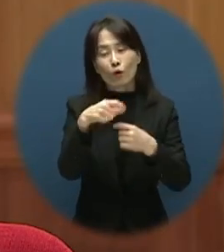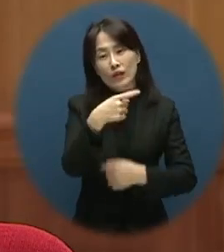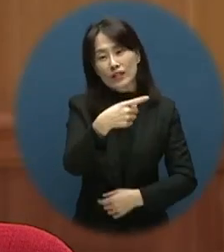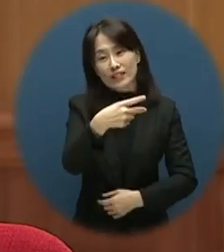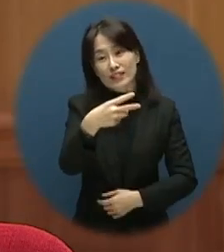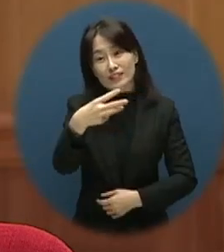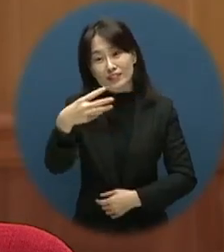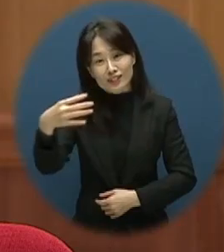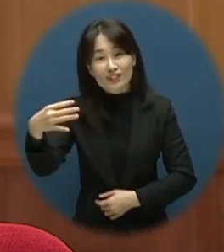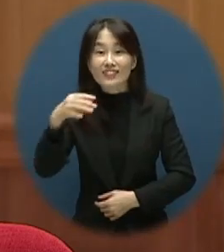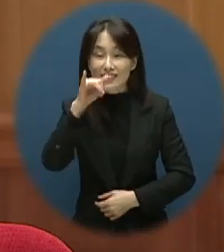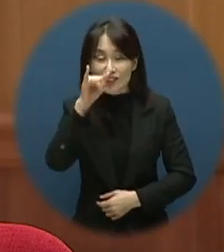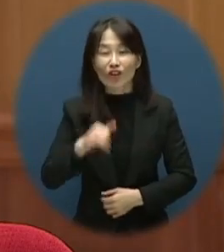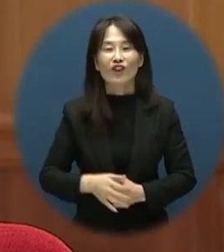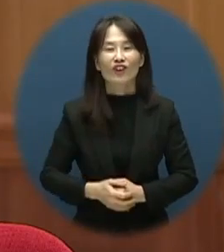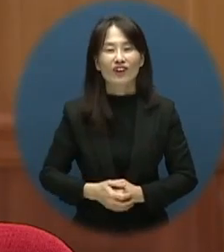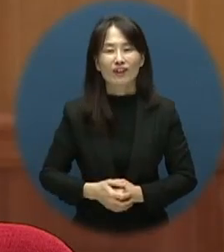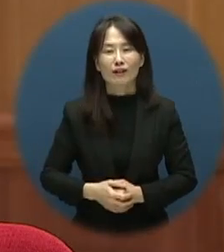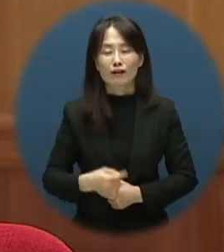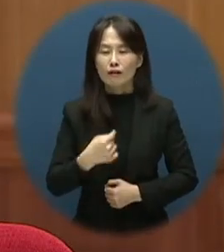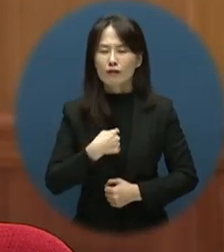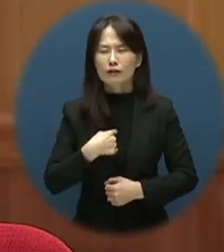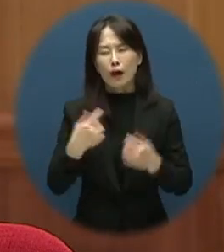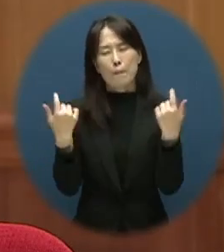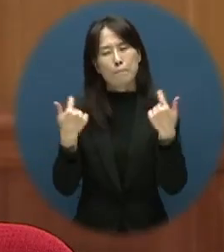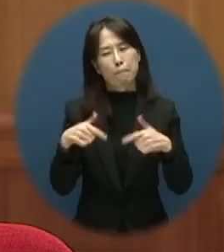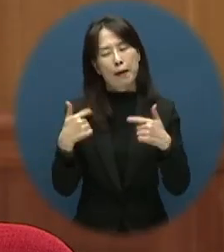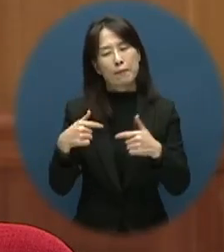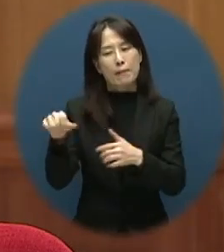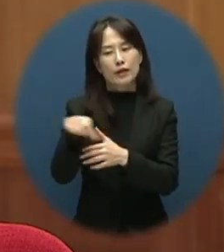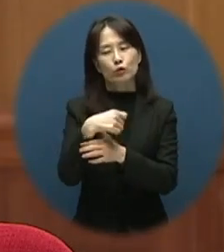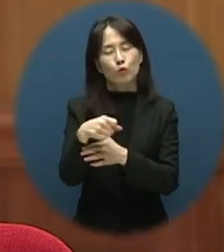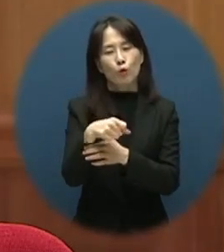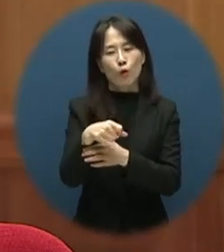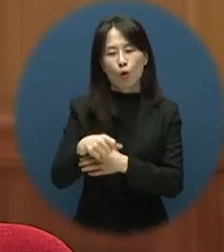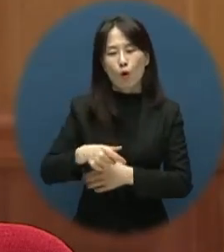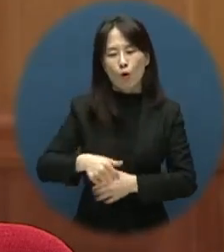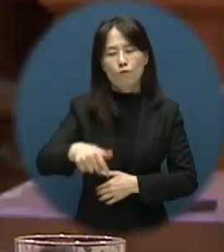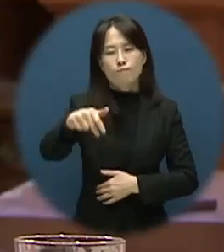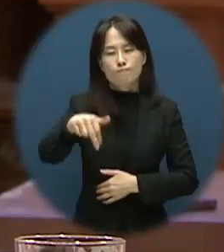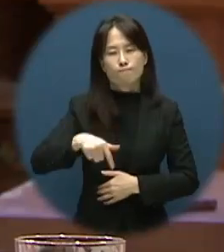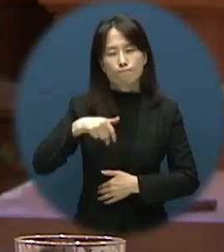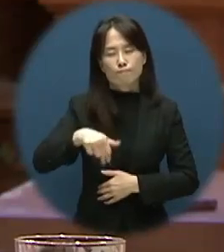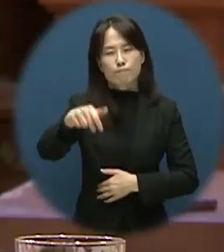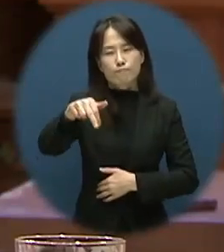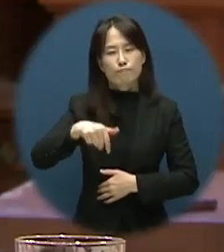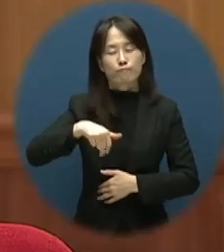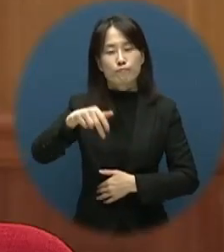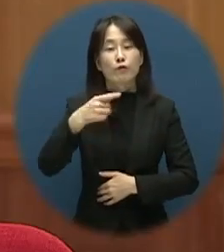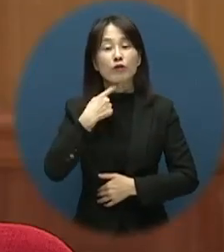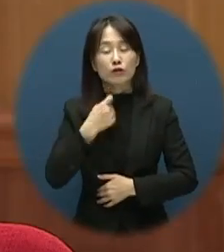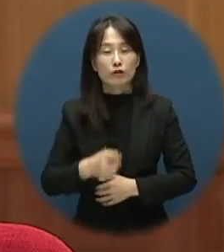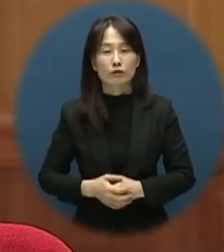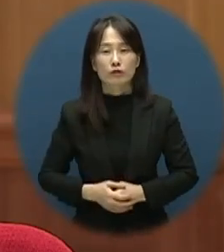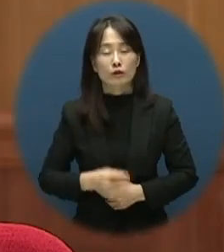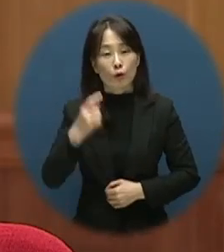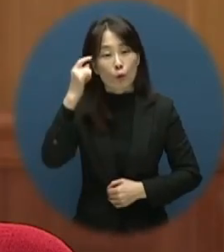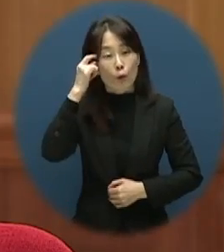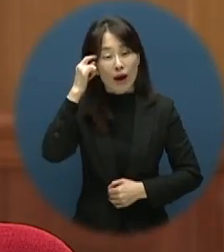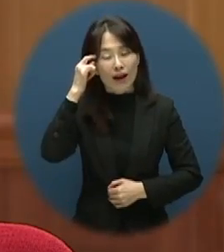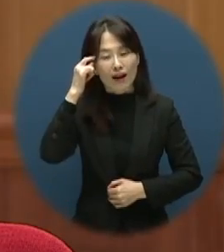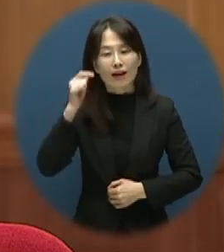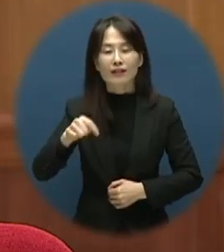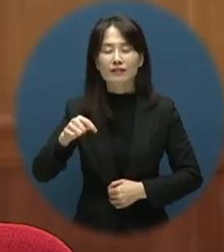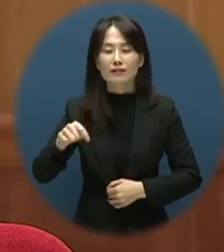1, 2, 3가 쭉. 예, 예. 제가 거의 매일 한 번씩 그냥 걸었어요. 예. 그 길가. 왜 걸었냐면은 또